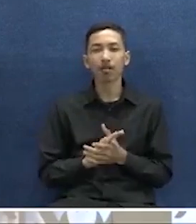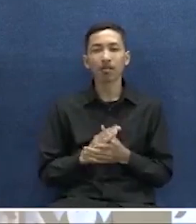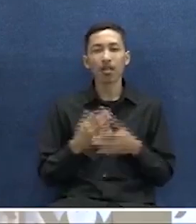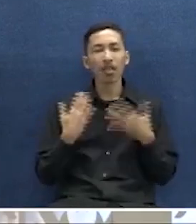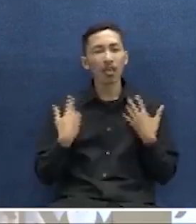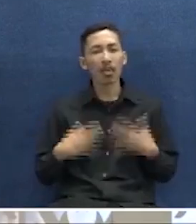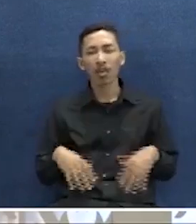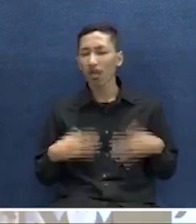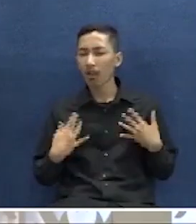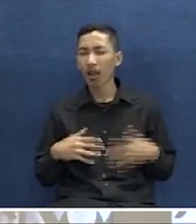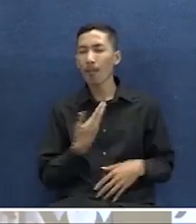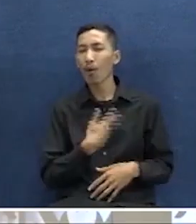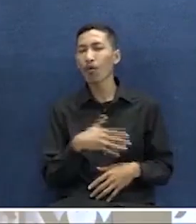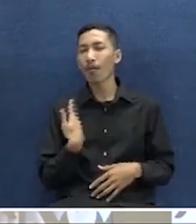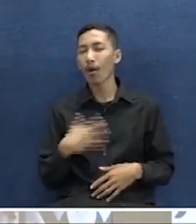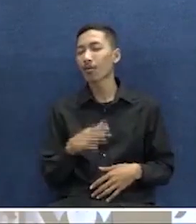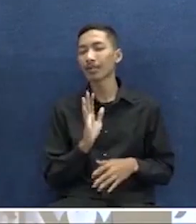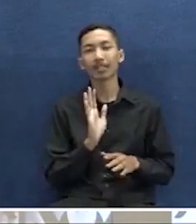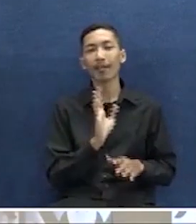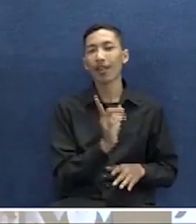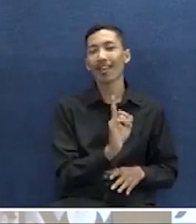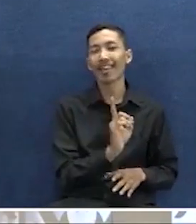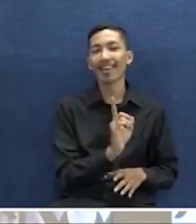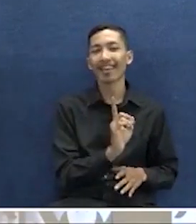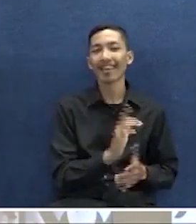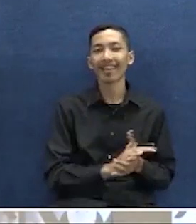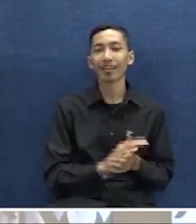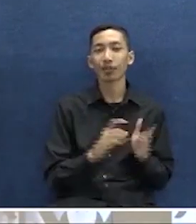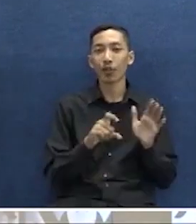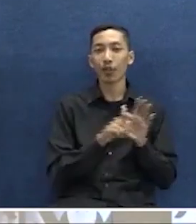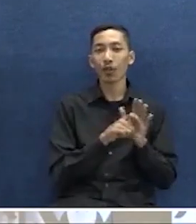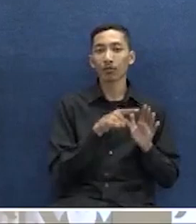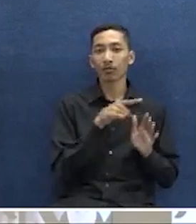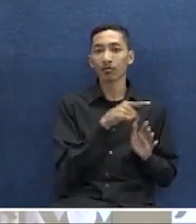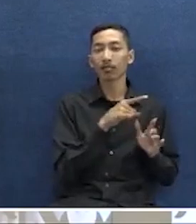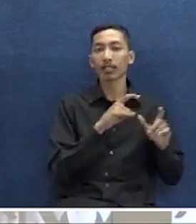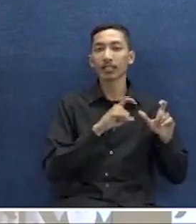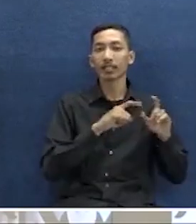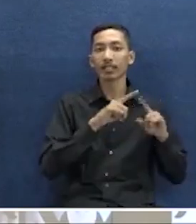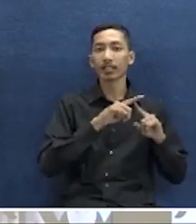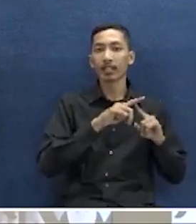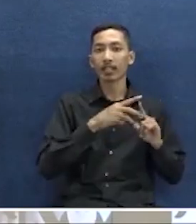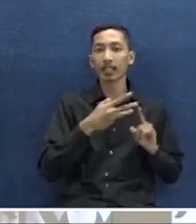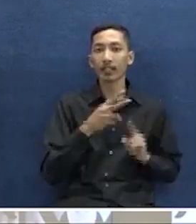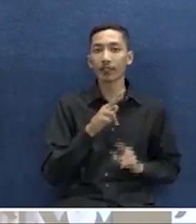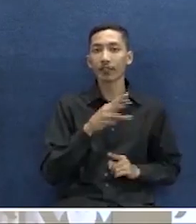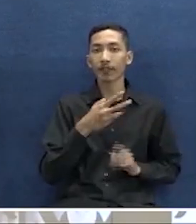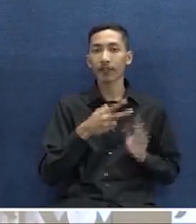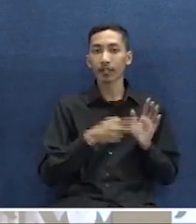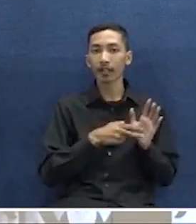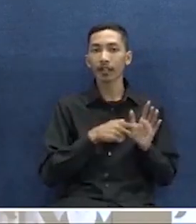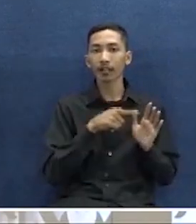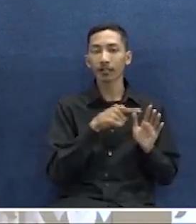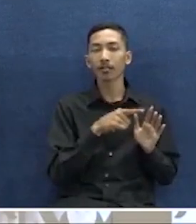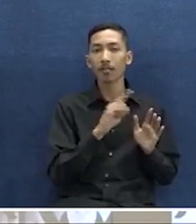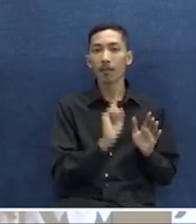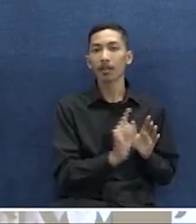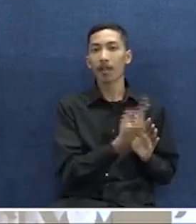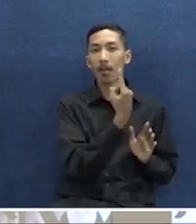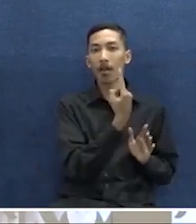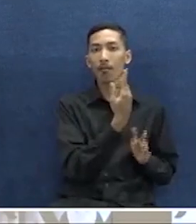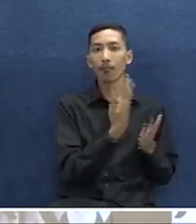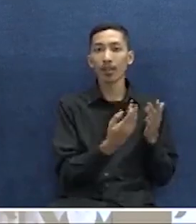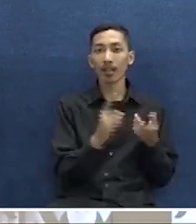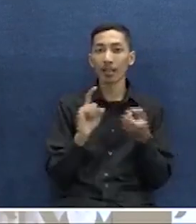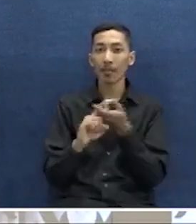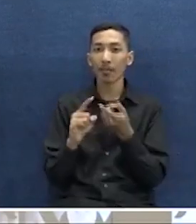yang kedua Eh teman-teman mungkin tadi Stefan sebagai orang yang pertama tapi yang terakhir kalau teman-teman bukanlah pemain kopi yang pertama